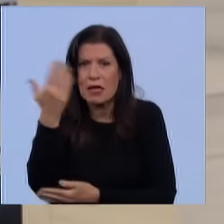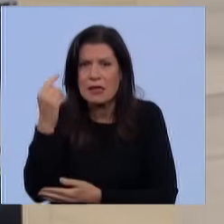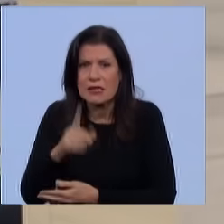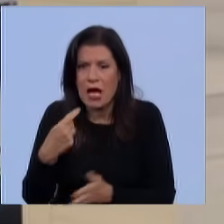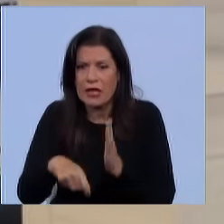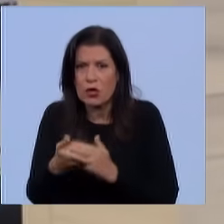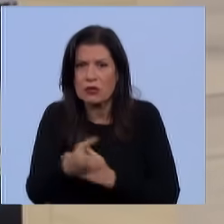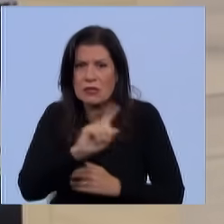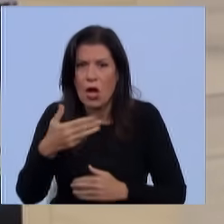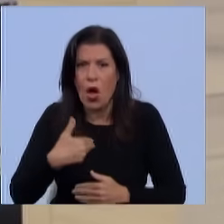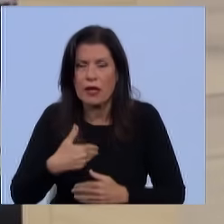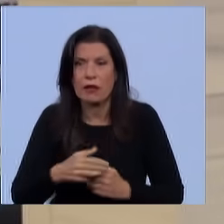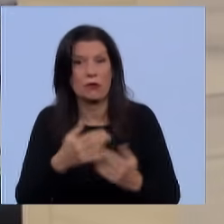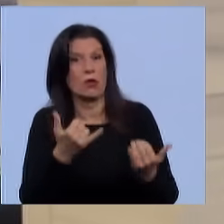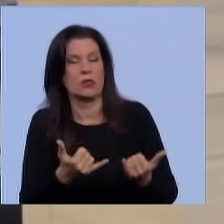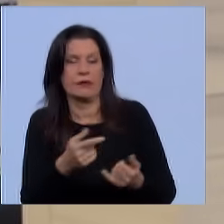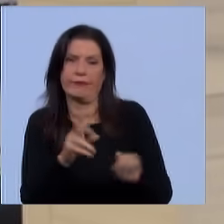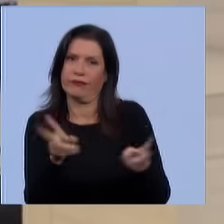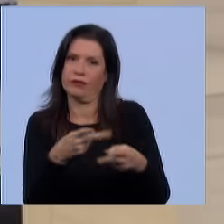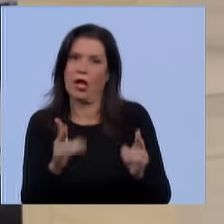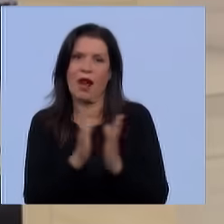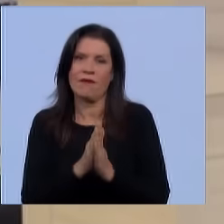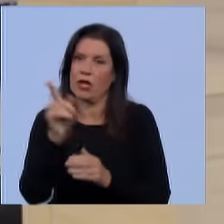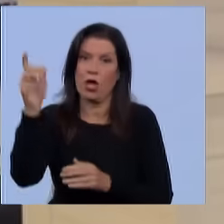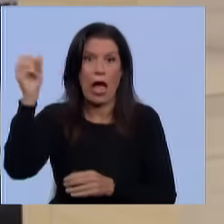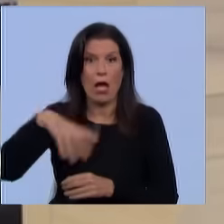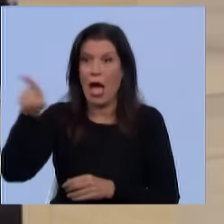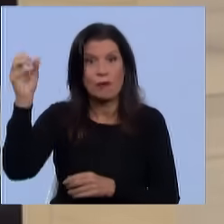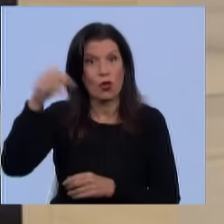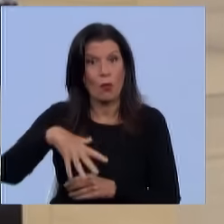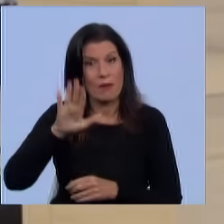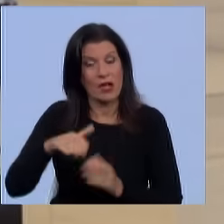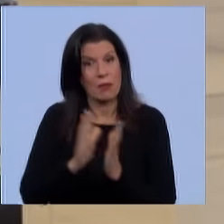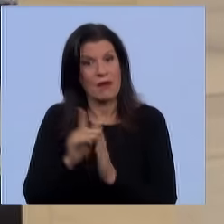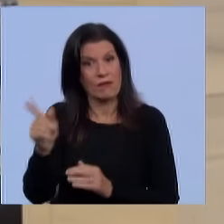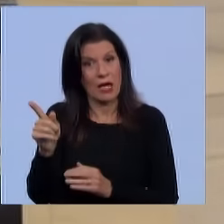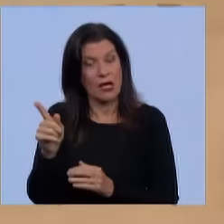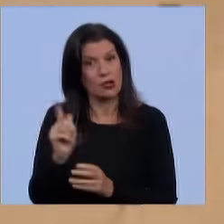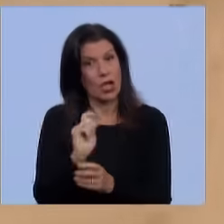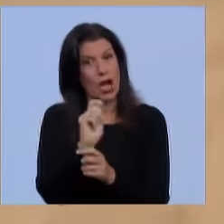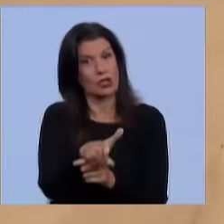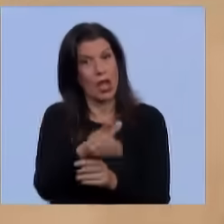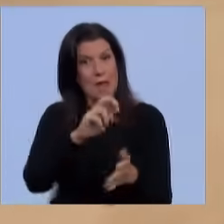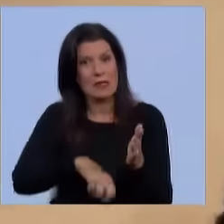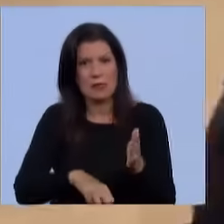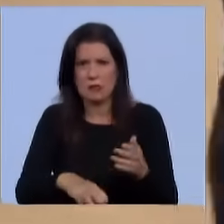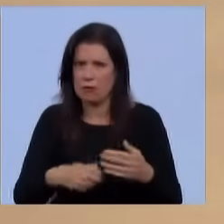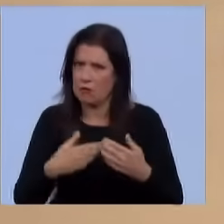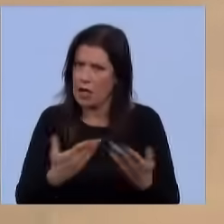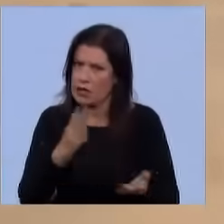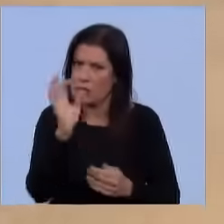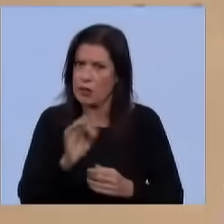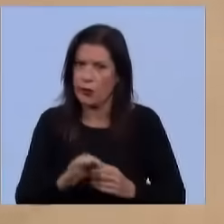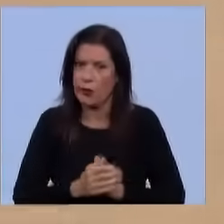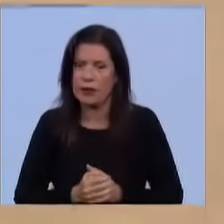את זה מהתורמים שלנו לשלם מס על תרומה שהם הוציאו מהכיס. הם יסכימו? אין שום סיכוי. יש 41 מחולות, יש